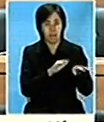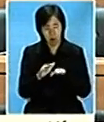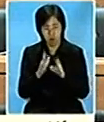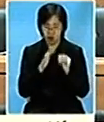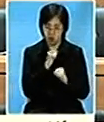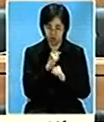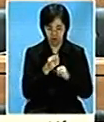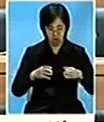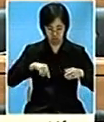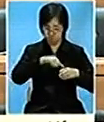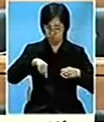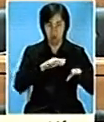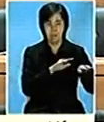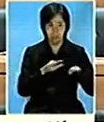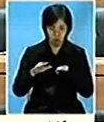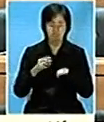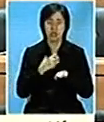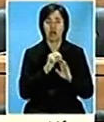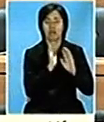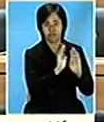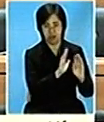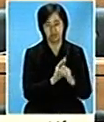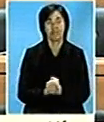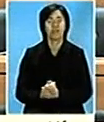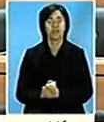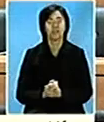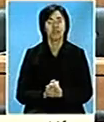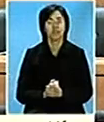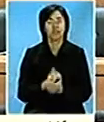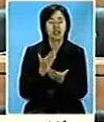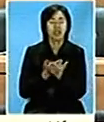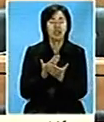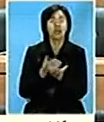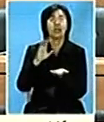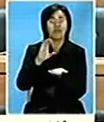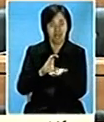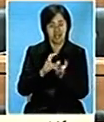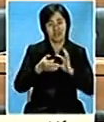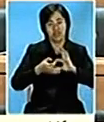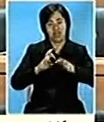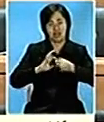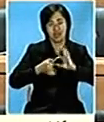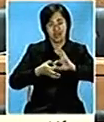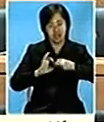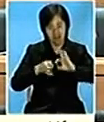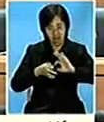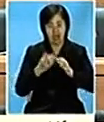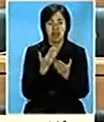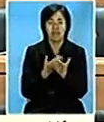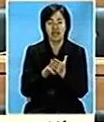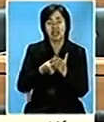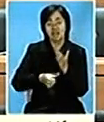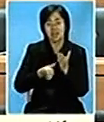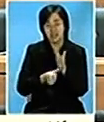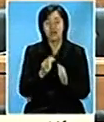ากรในการทำงานอย่างเต็มที่รวมทั้งงบของการกีฬาที่ได้จากเงินของภาษีบาปท่